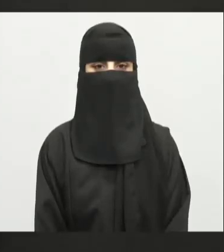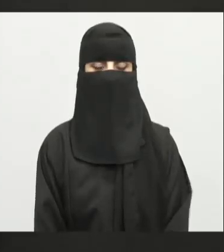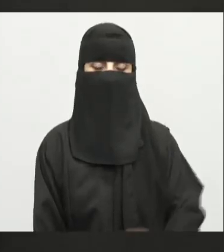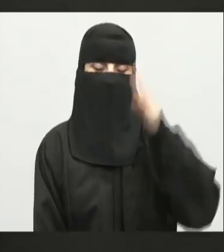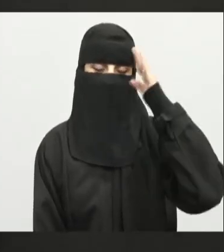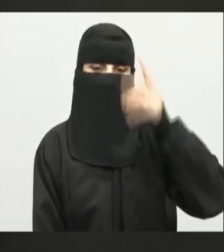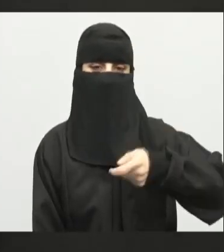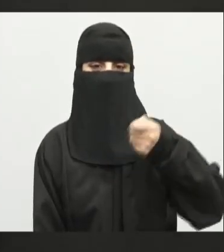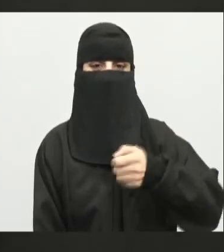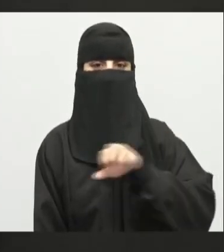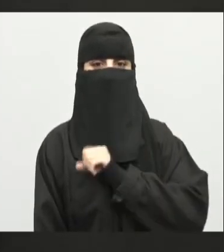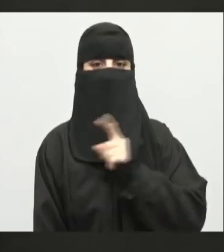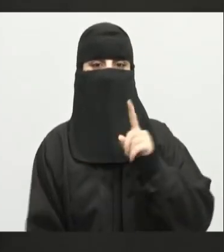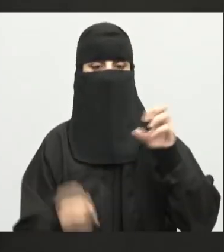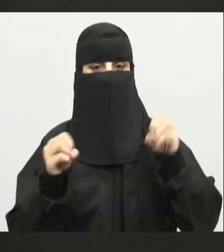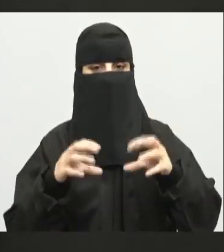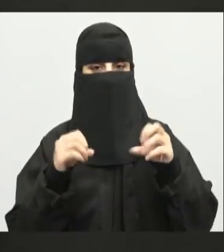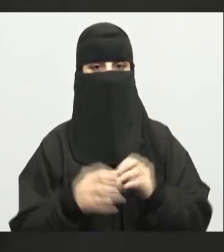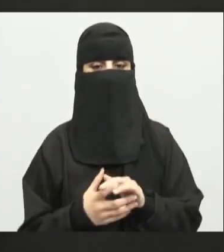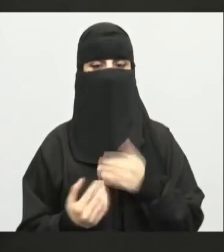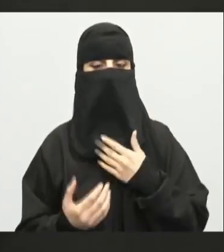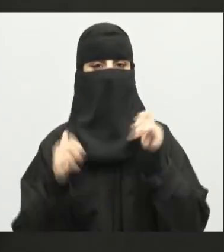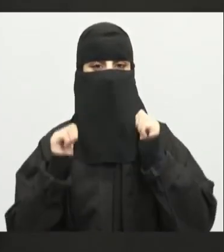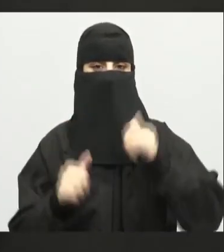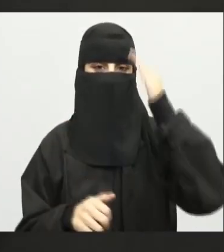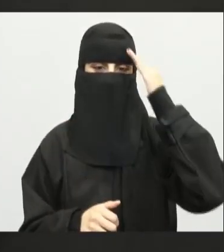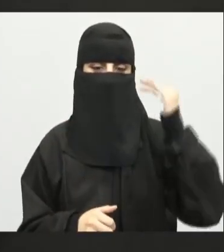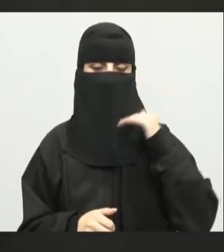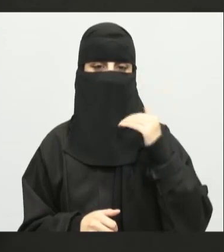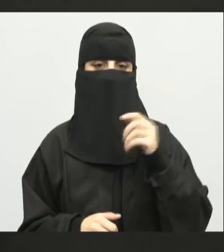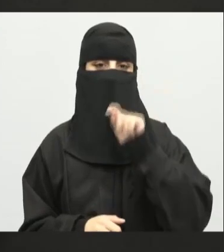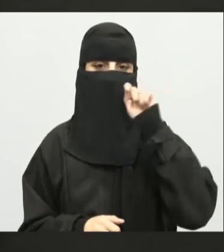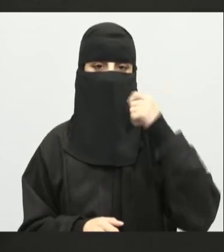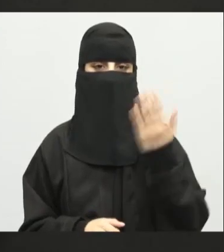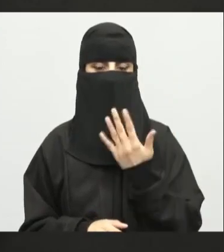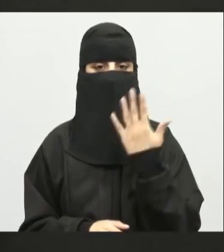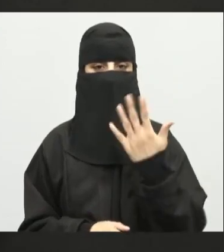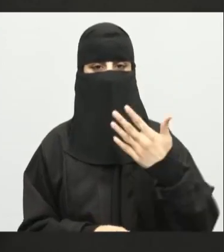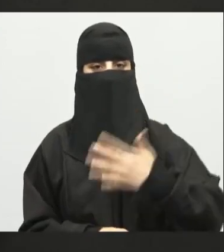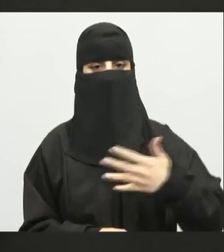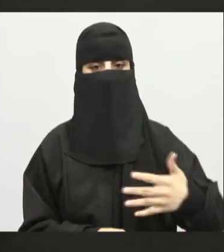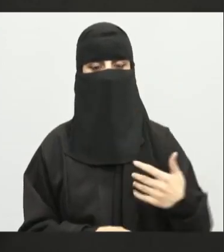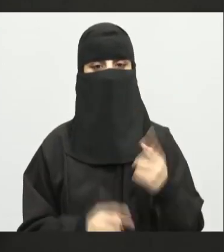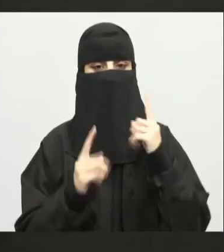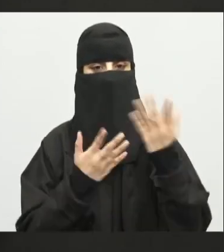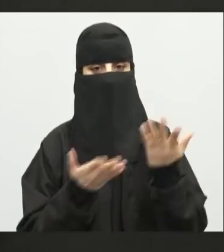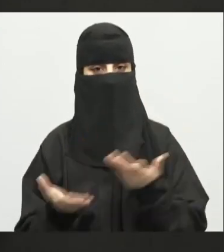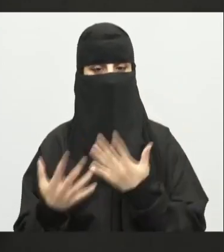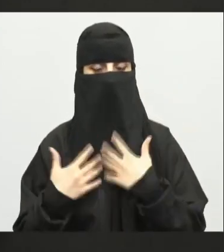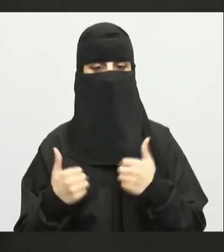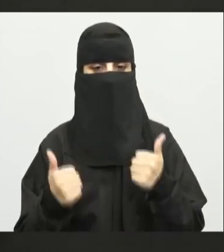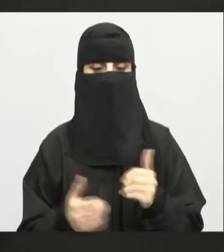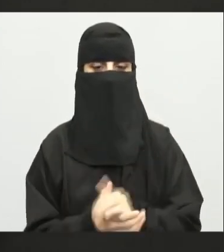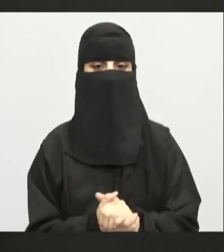السلام عليكم ورحمه الله وبركاته اعزائي طلاب وطالبات الصف الخامس الابتدائي حياكم الله من جديد